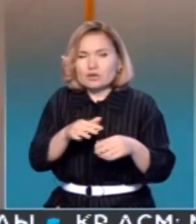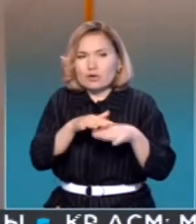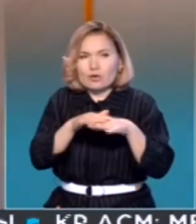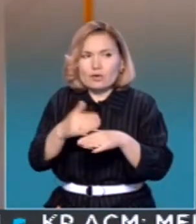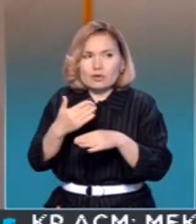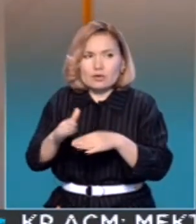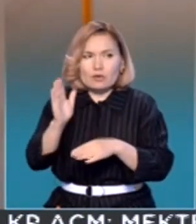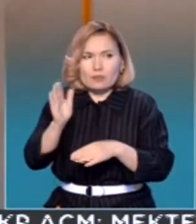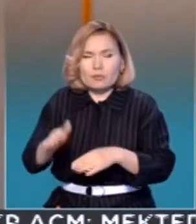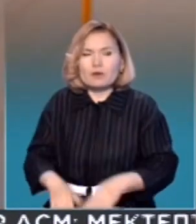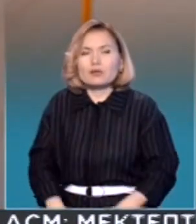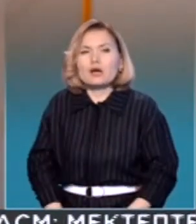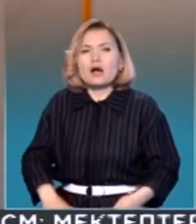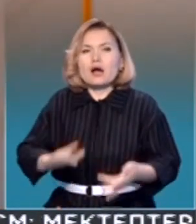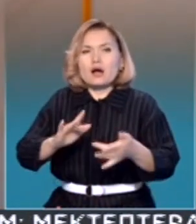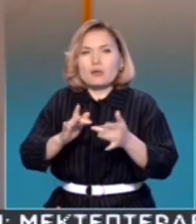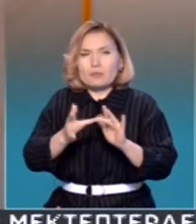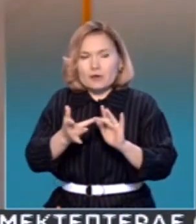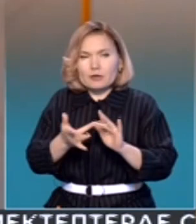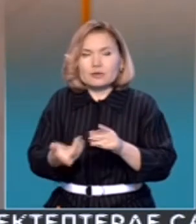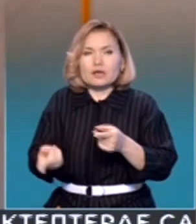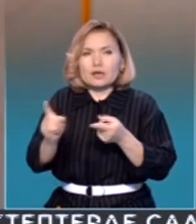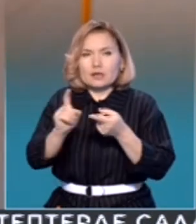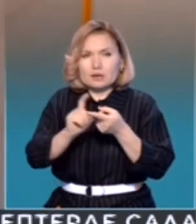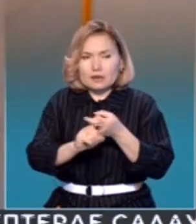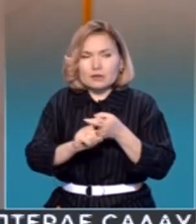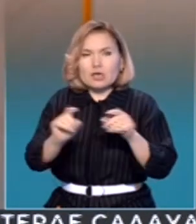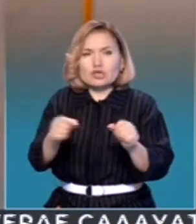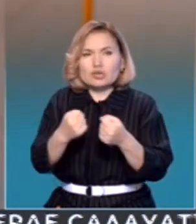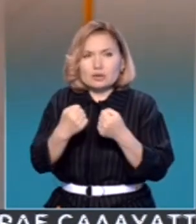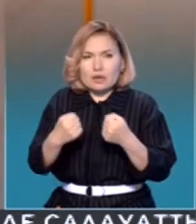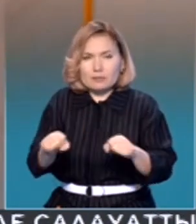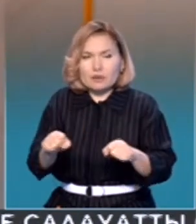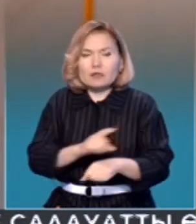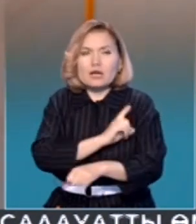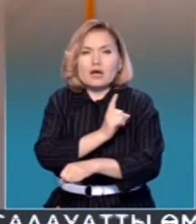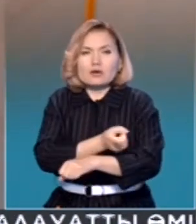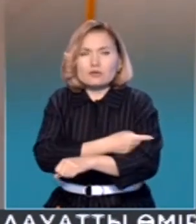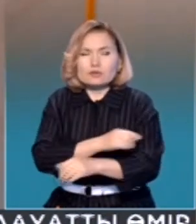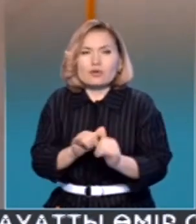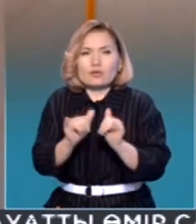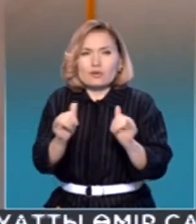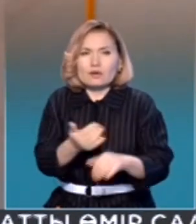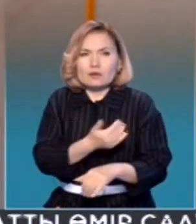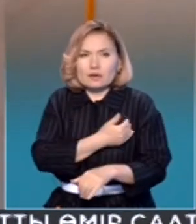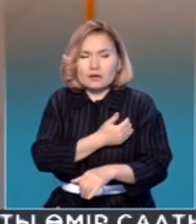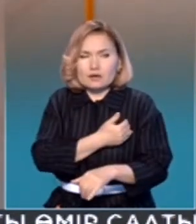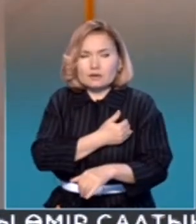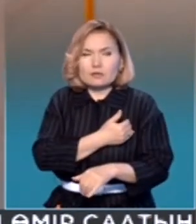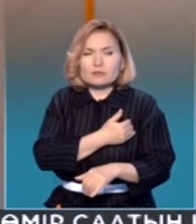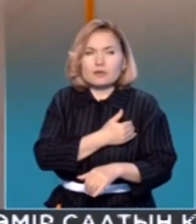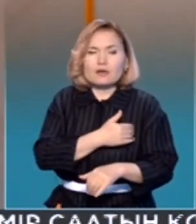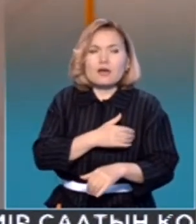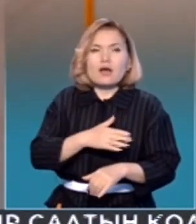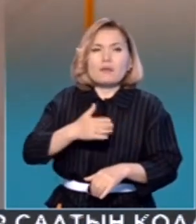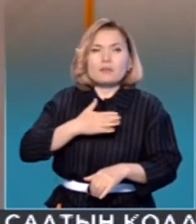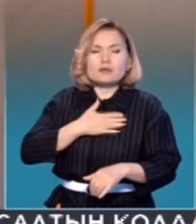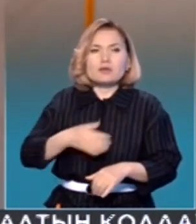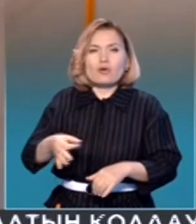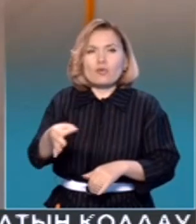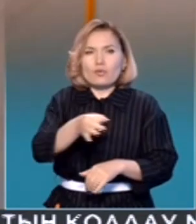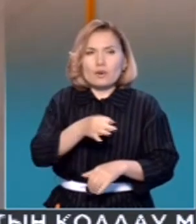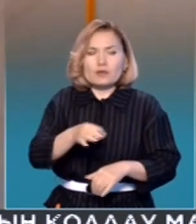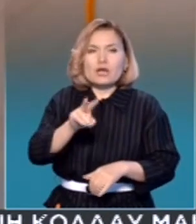қарастырылмақ. Талшықтық оптикалық интернет жылдамдығын арттыру мақсатында біздің